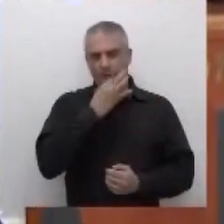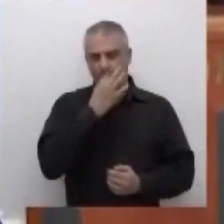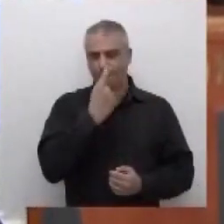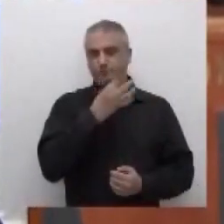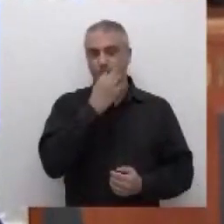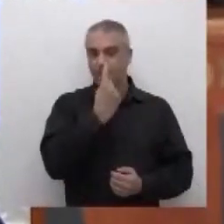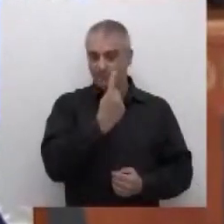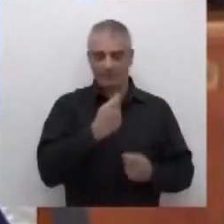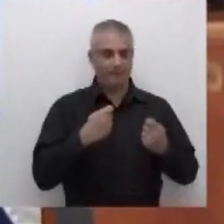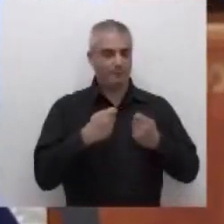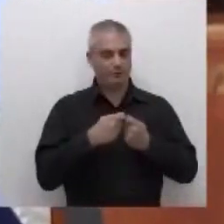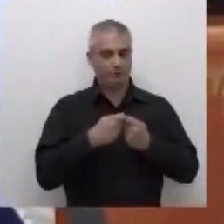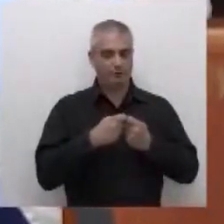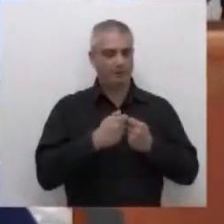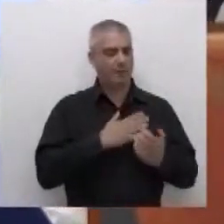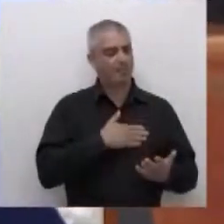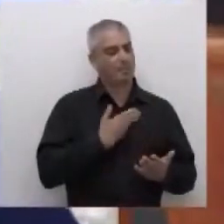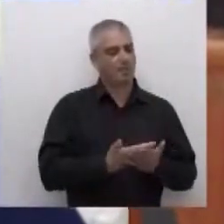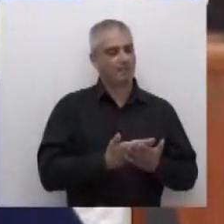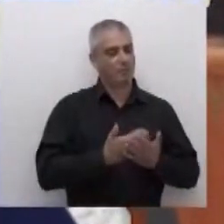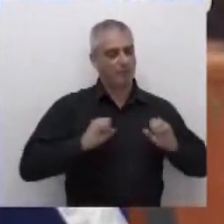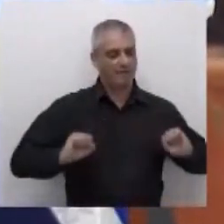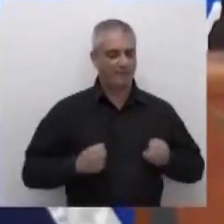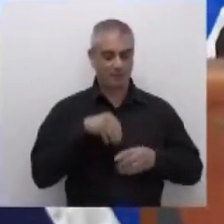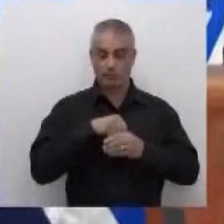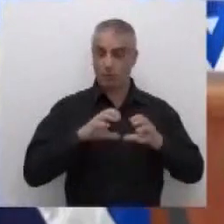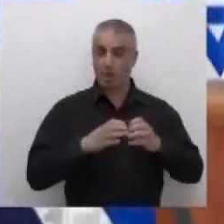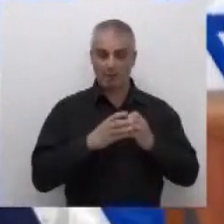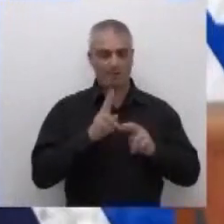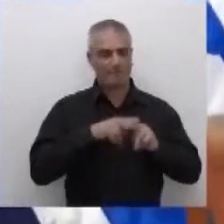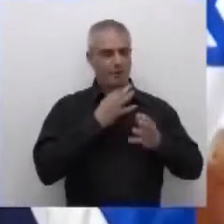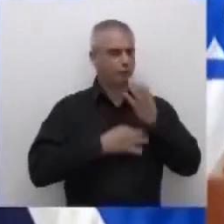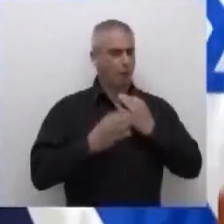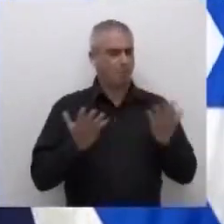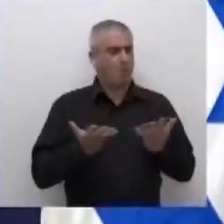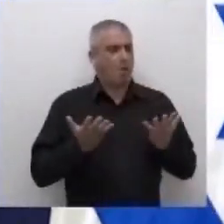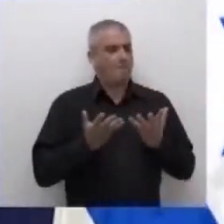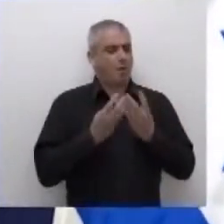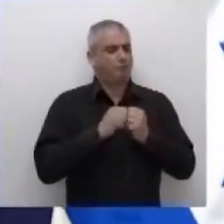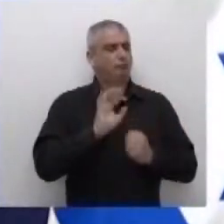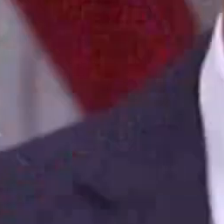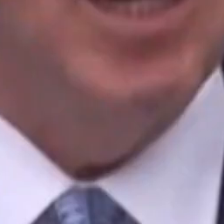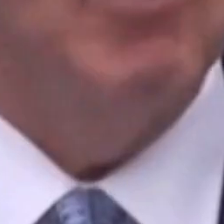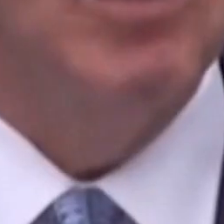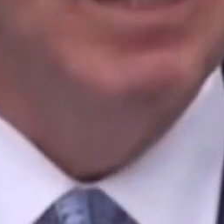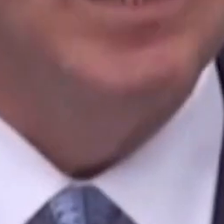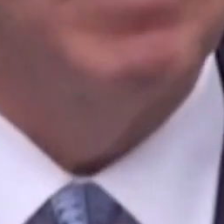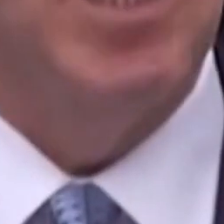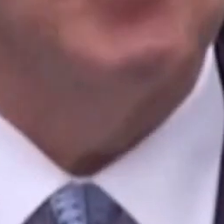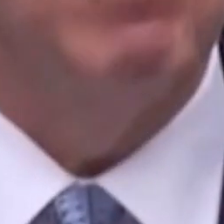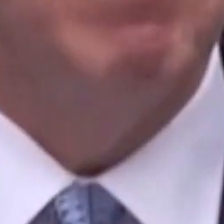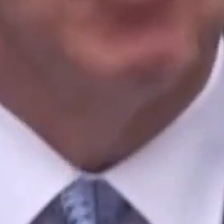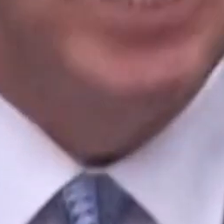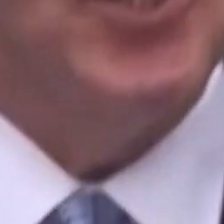गाजा में युद्ध रोकने के अंतर्राष्ट्रीय दबाव को खारिज करते हुए प्रधानमंत्री बेंजामिन नेतन्याहू ने घोषणा की है, अगर इसराइल को अकेले खड़ा रहने के लिए मजबूर किया